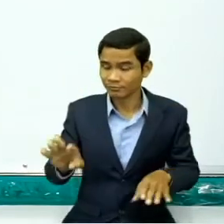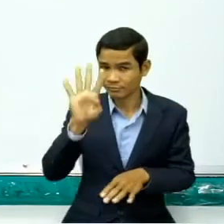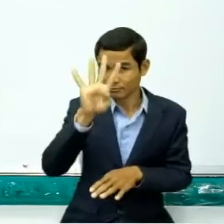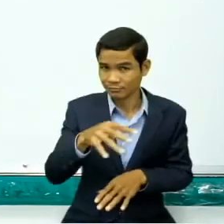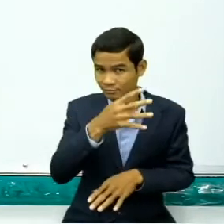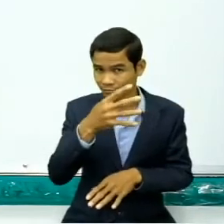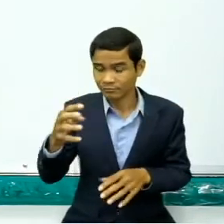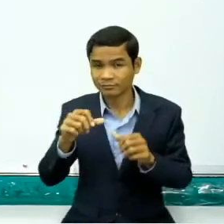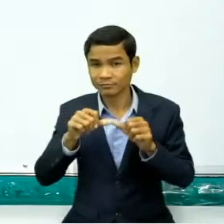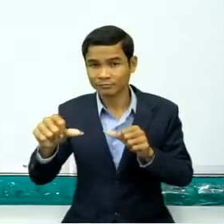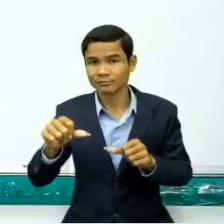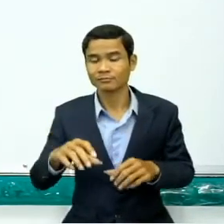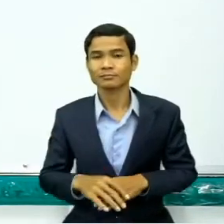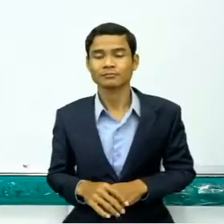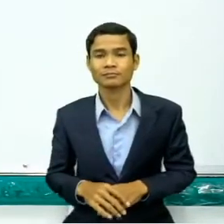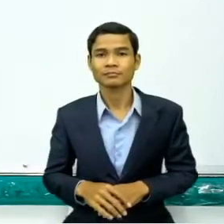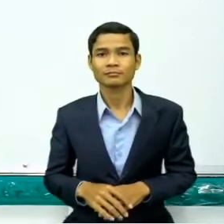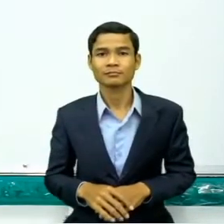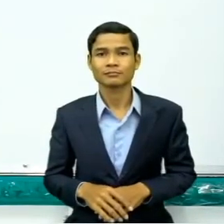ចា